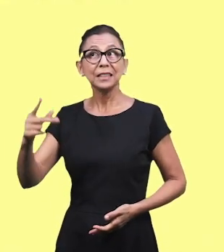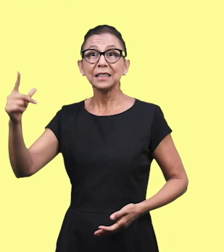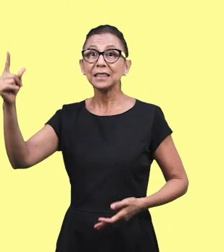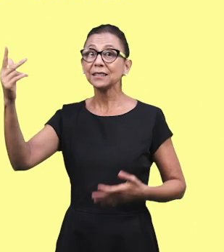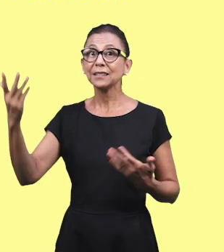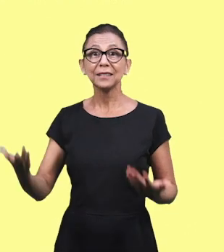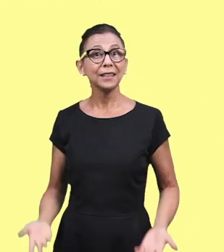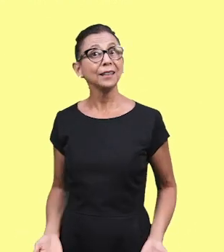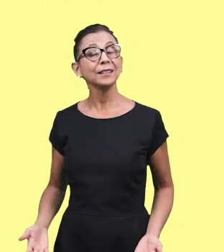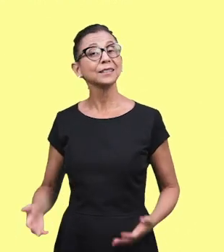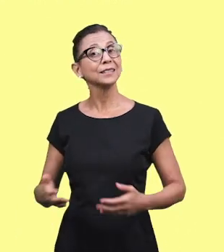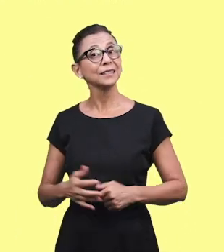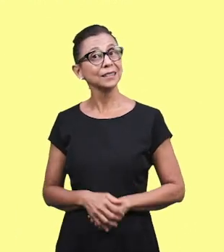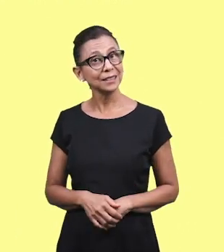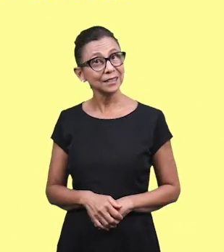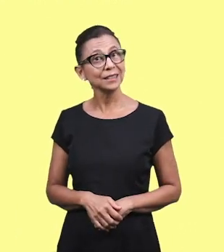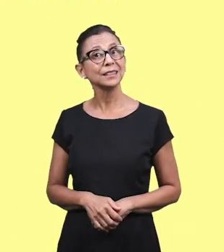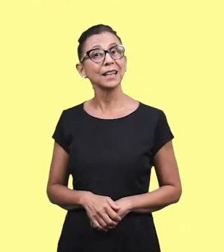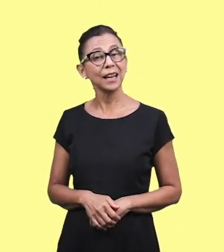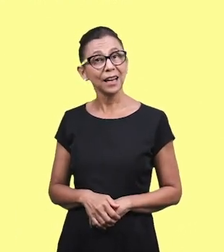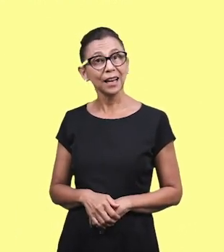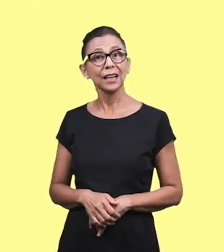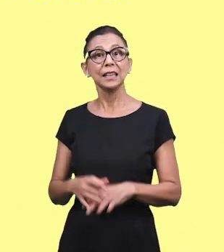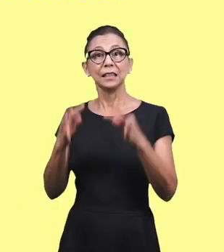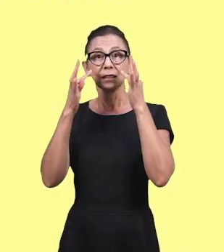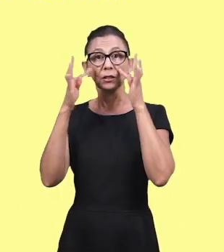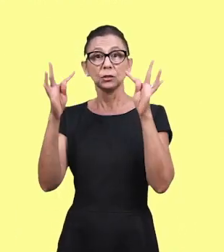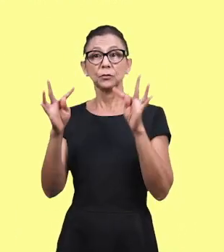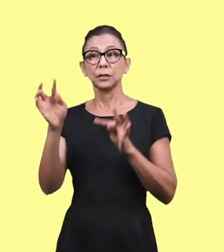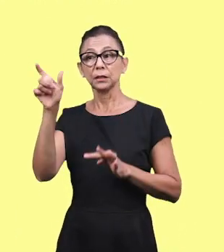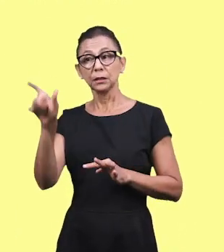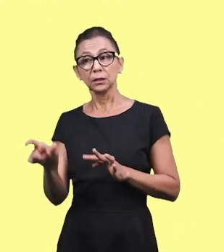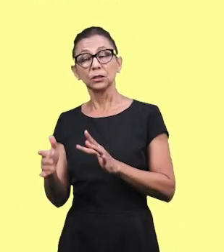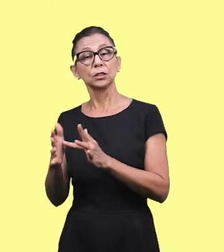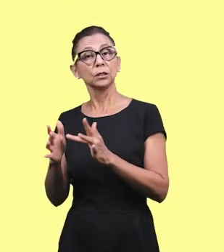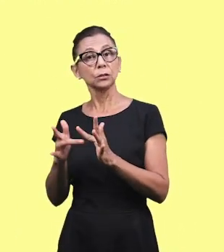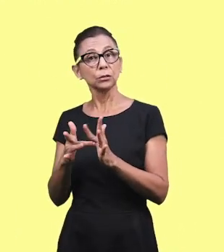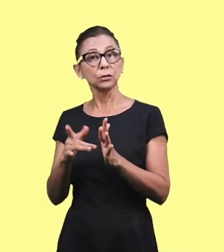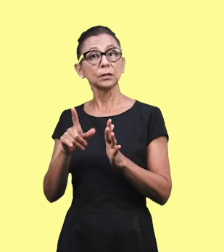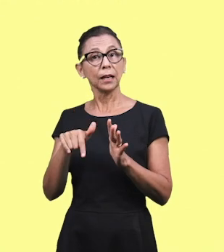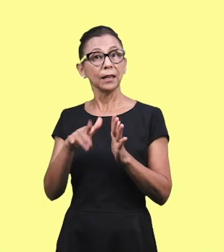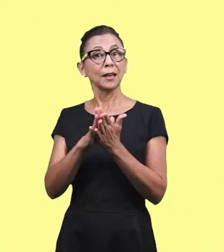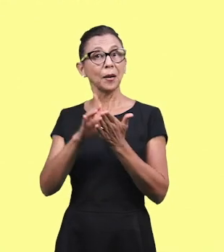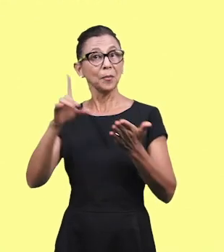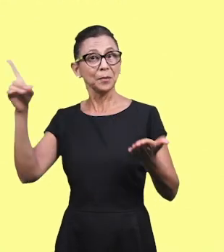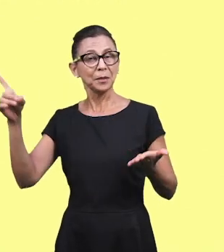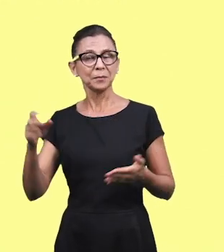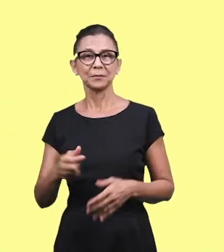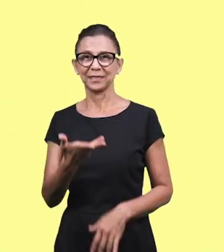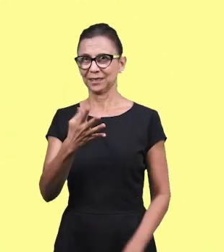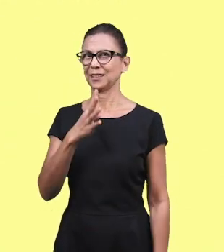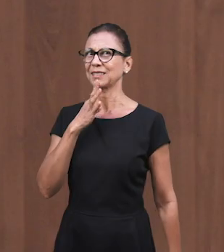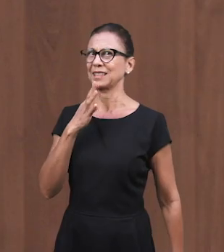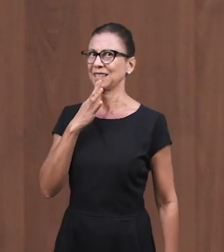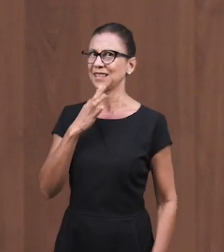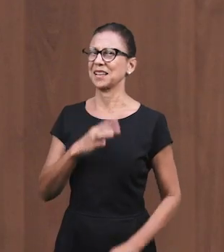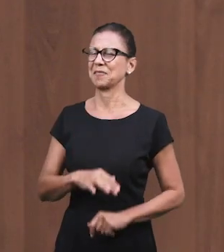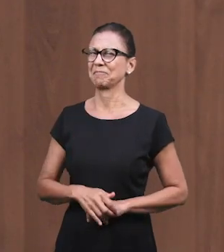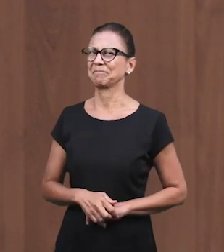aurez en elles la vie éternelle et sont la parole de Dieu qui donne témoignage de moi. Donc, vous voulez connaître